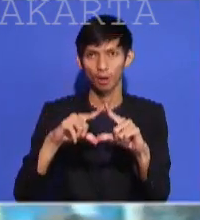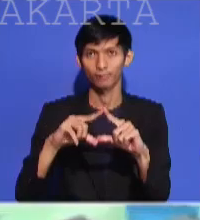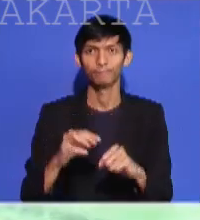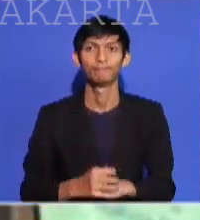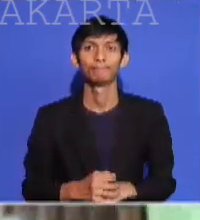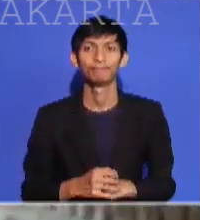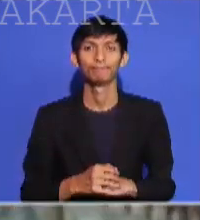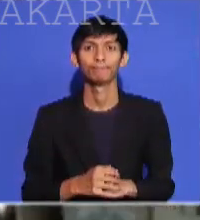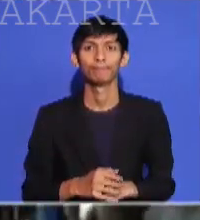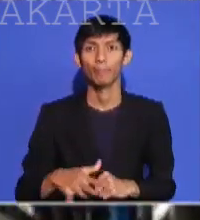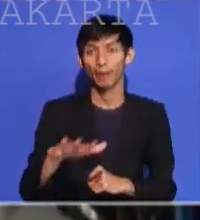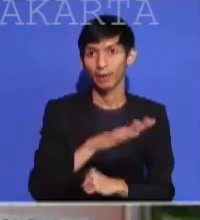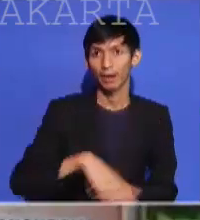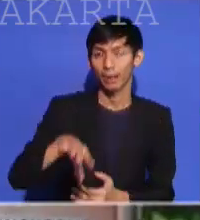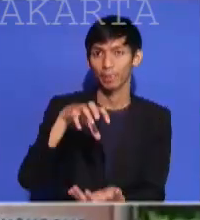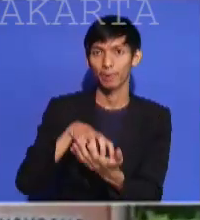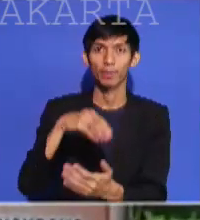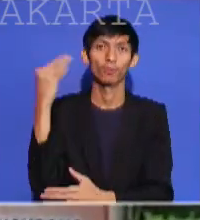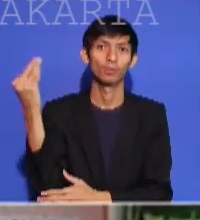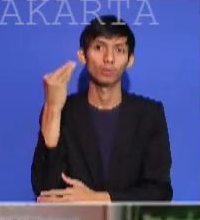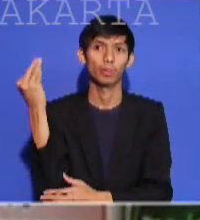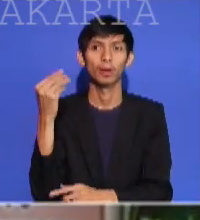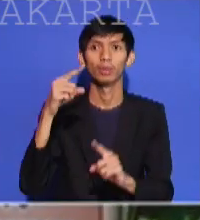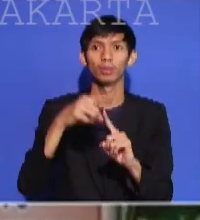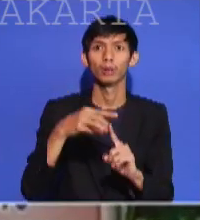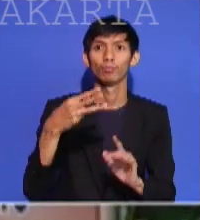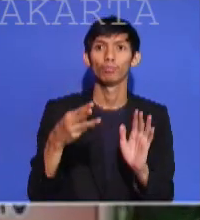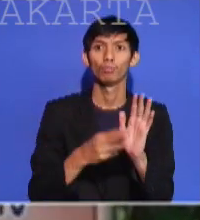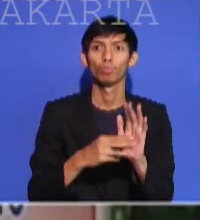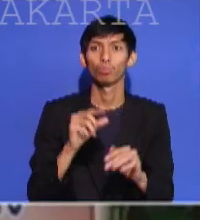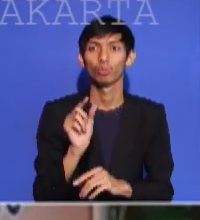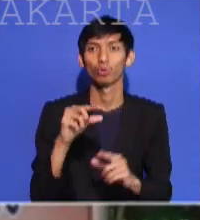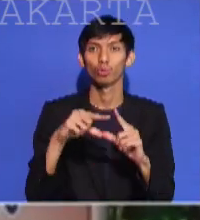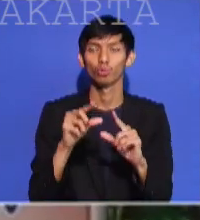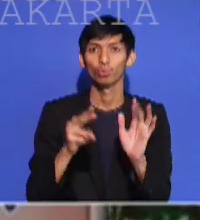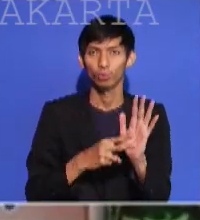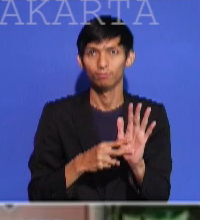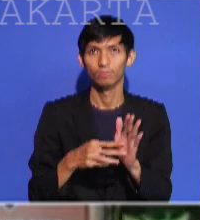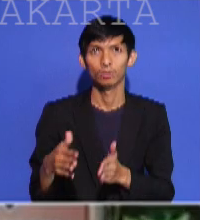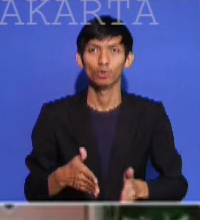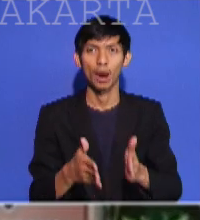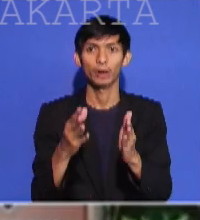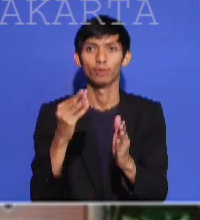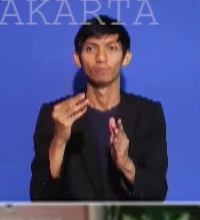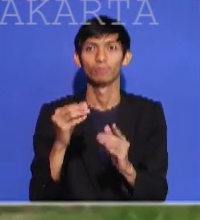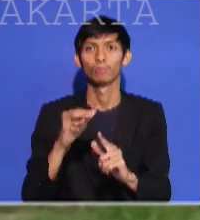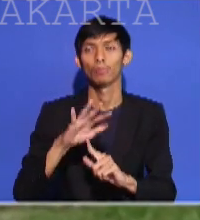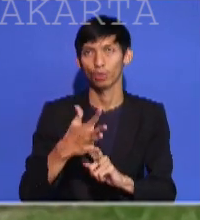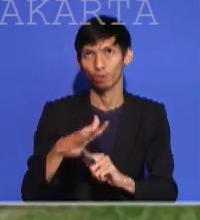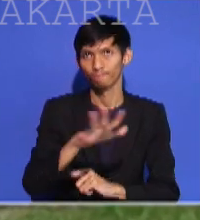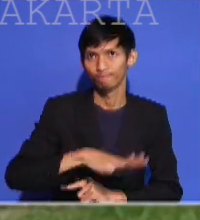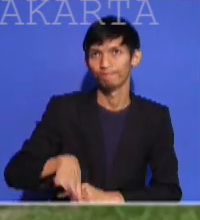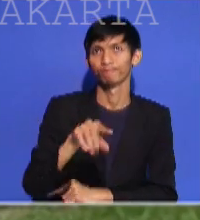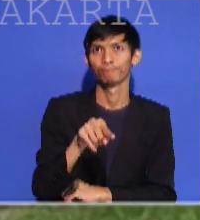Kados mekaten menika swasana ing papan wisata Tempuran Lepen Opak Oyo ingkang dumunung ing Dusun Baros Tirtoharjo Kretek